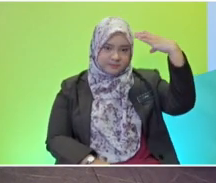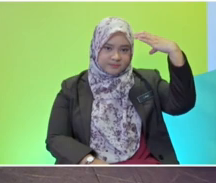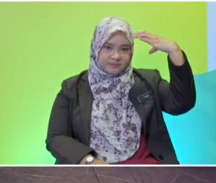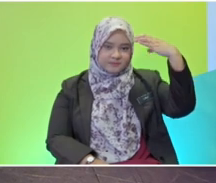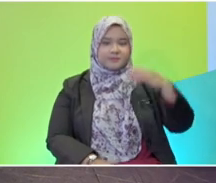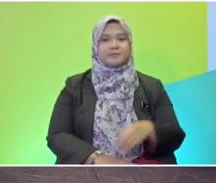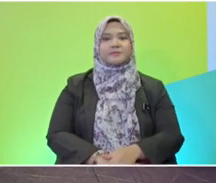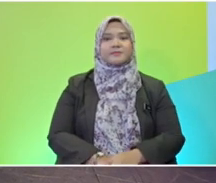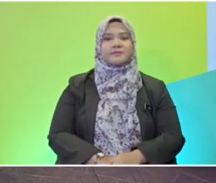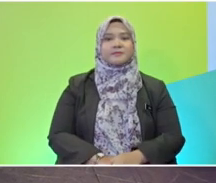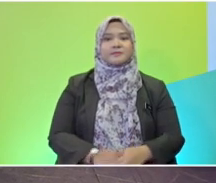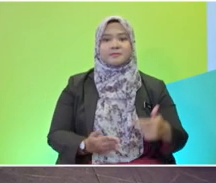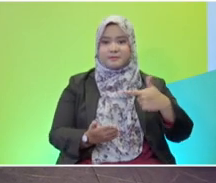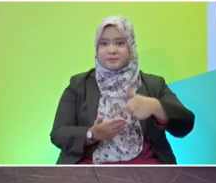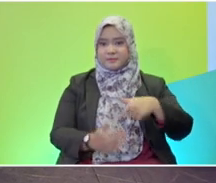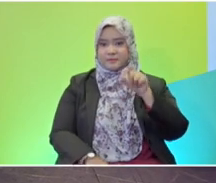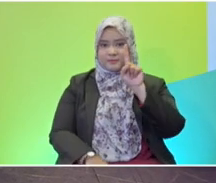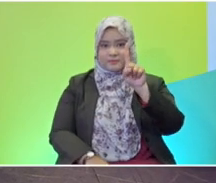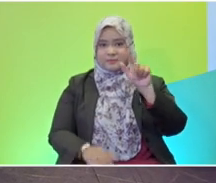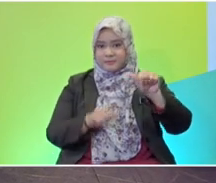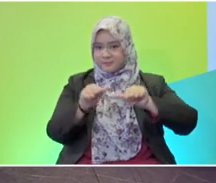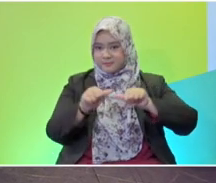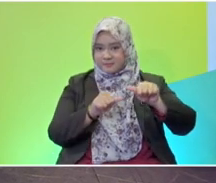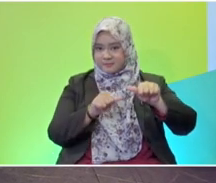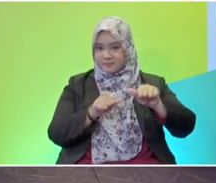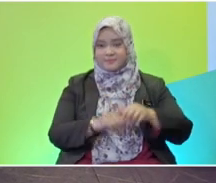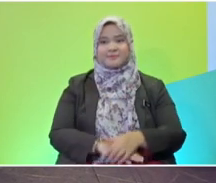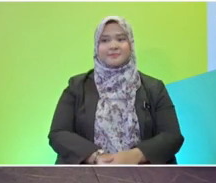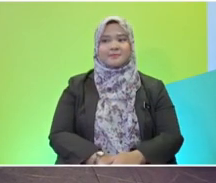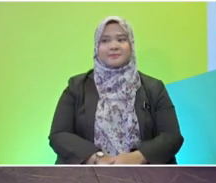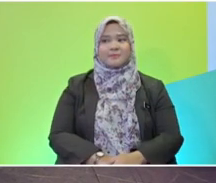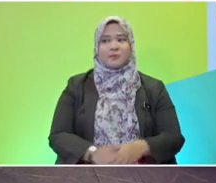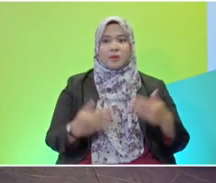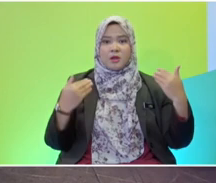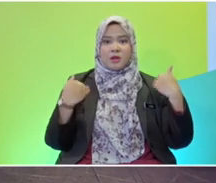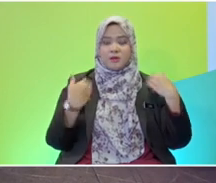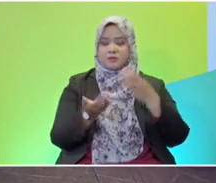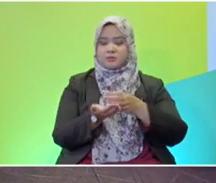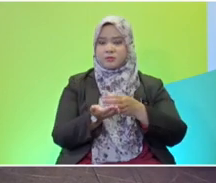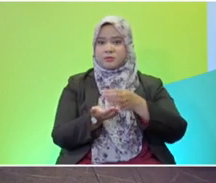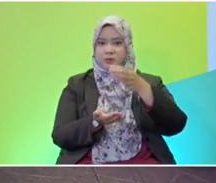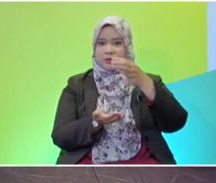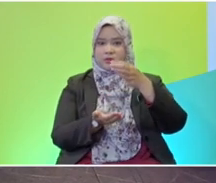kita ada satu lagi oke 4 gelas plastik itu